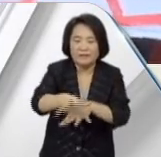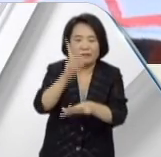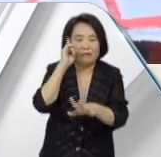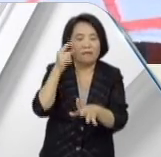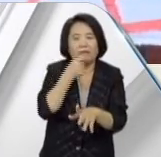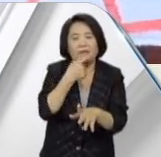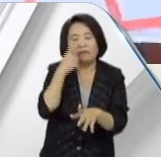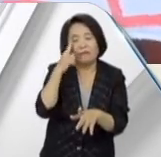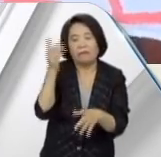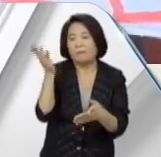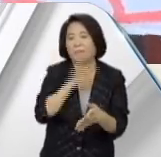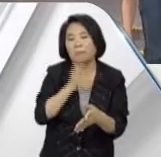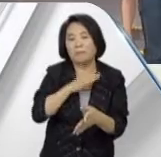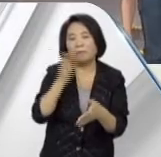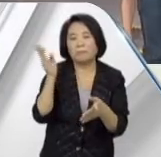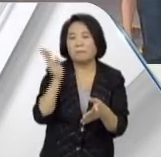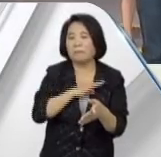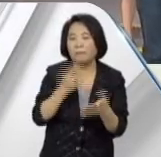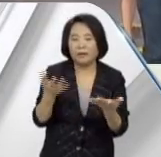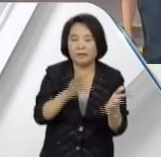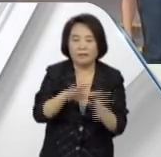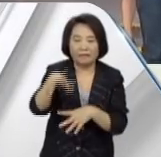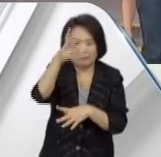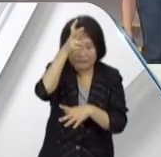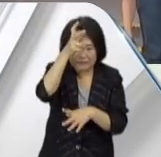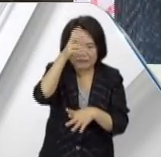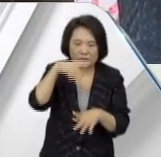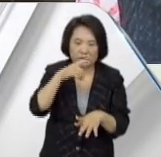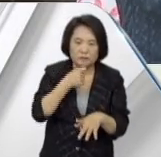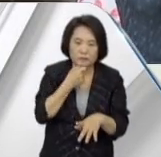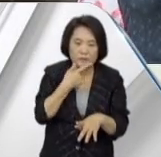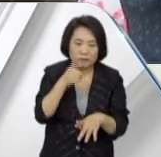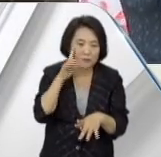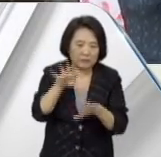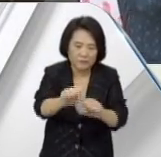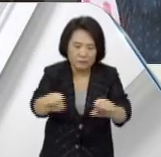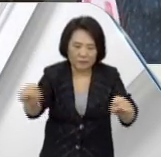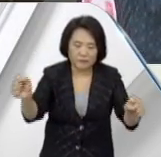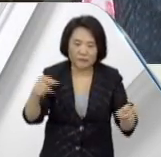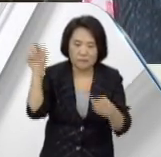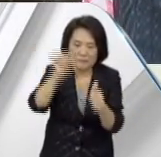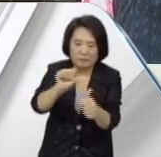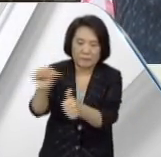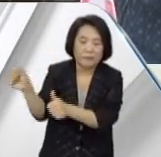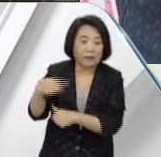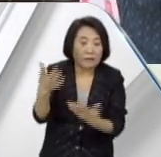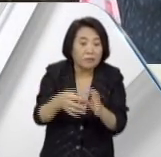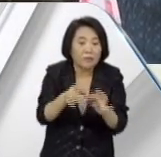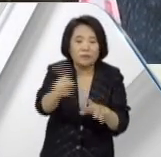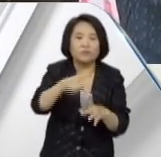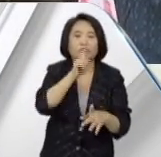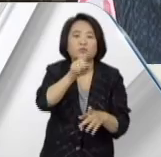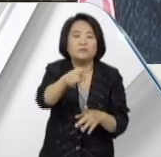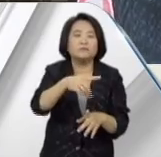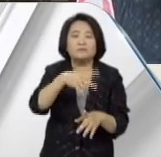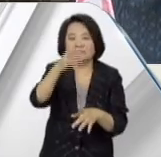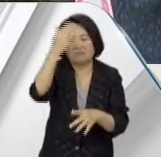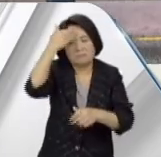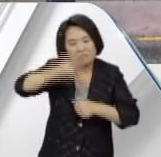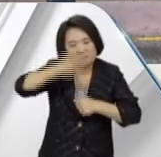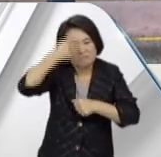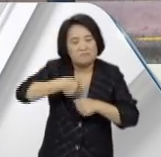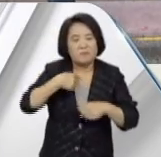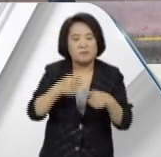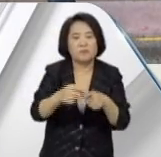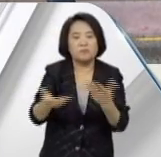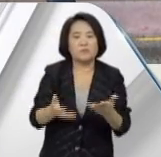枪的。你强调人龙人来监禁游进入禁号用是非游行法也得罪名来看抗争民众情形，因为台湾的自由民